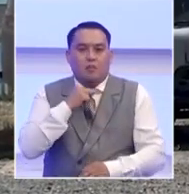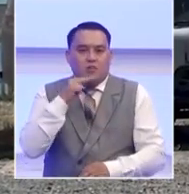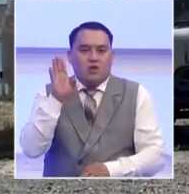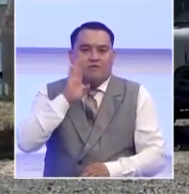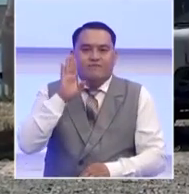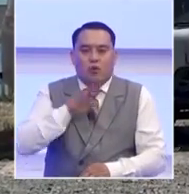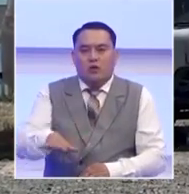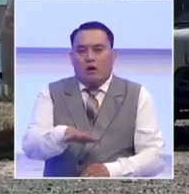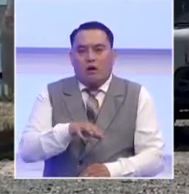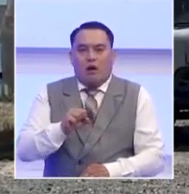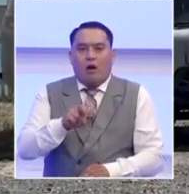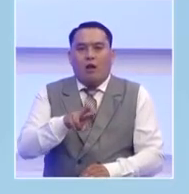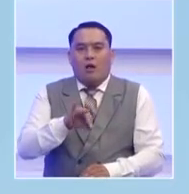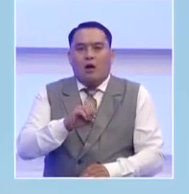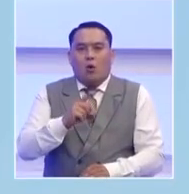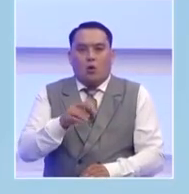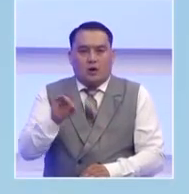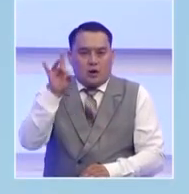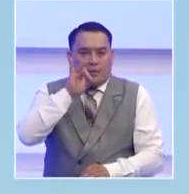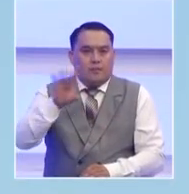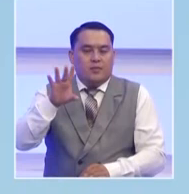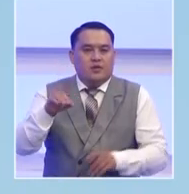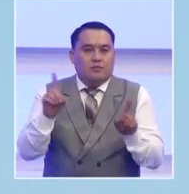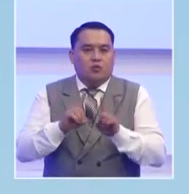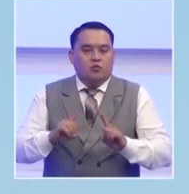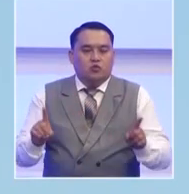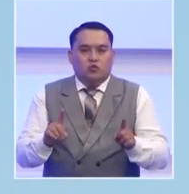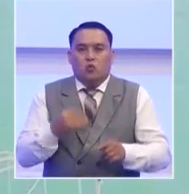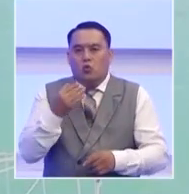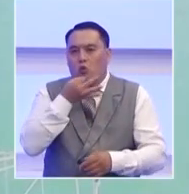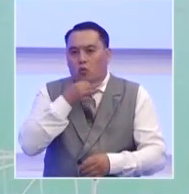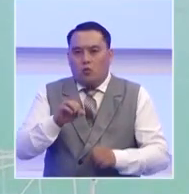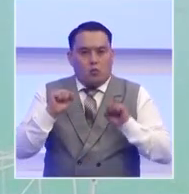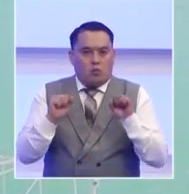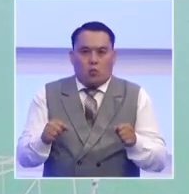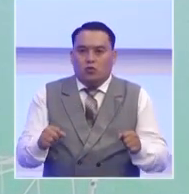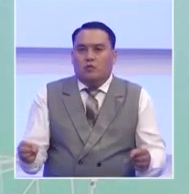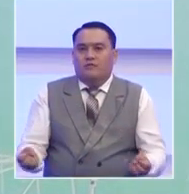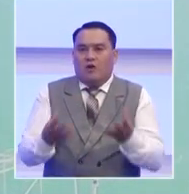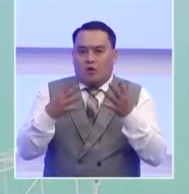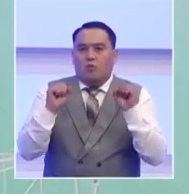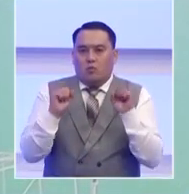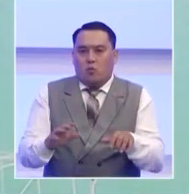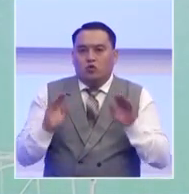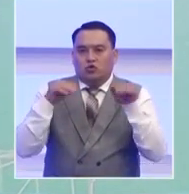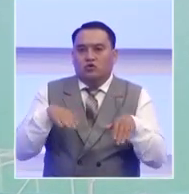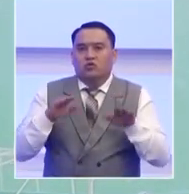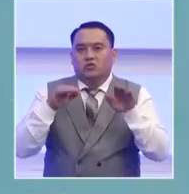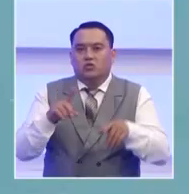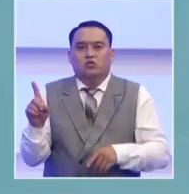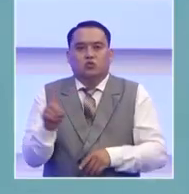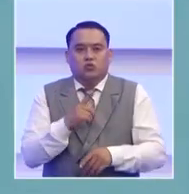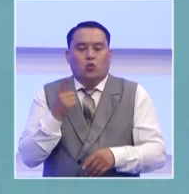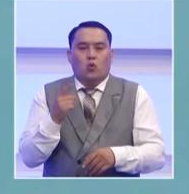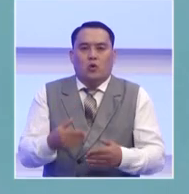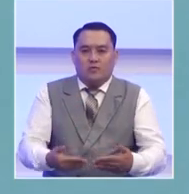водные акватории Алаколя, славящегося своим непредсказуемым характером. В любую минуту, даже в ясную погоду, здесь может заштормить. С тем, чтобы не